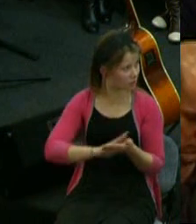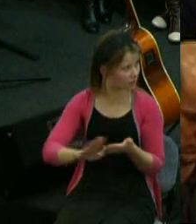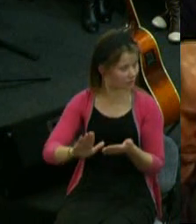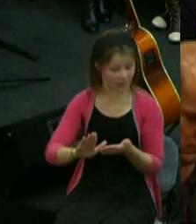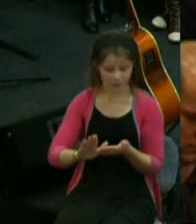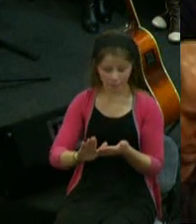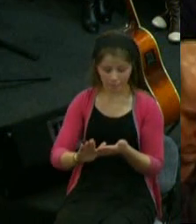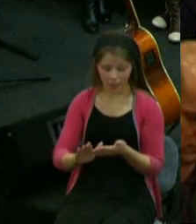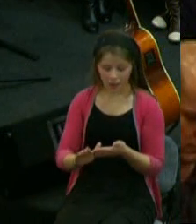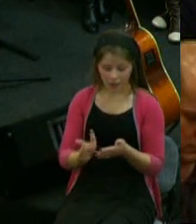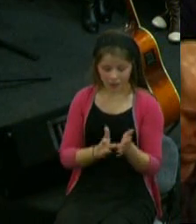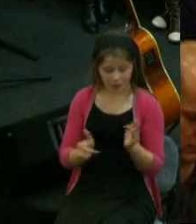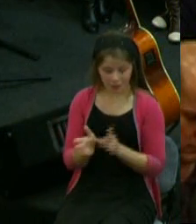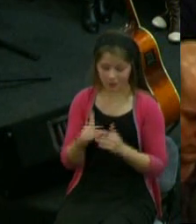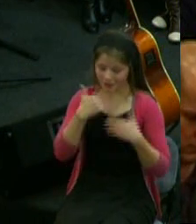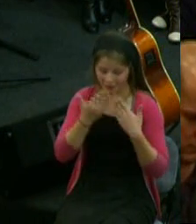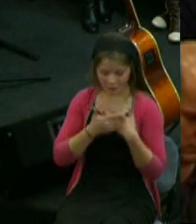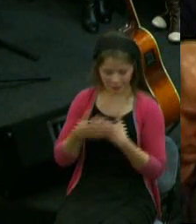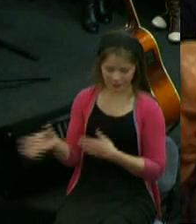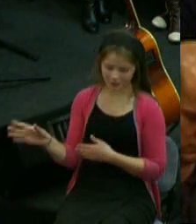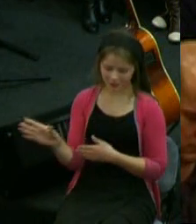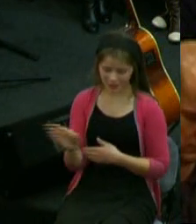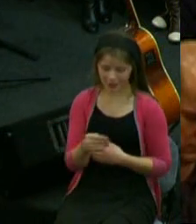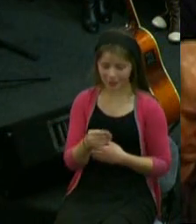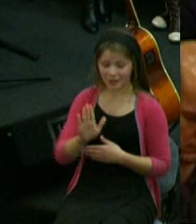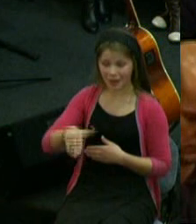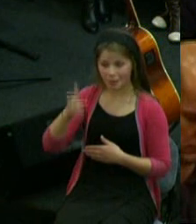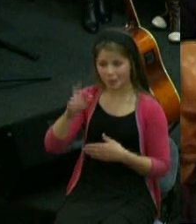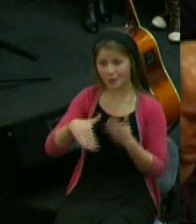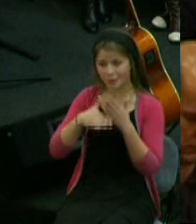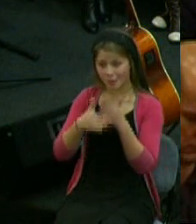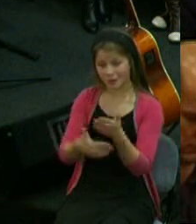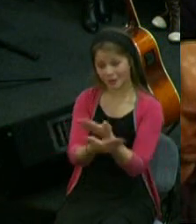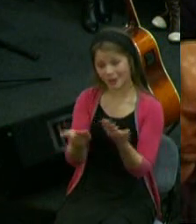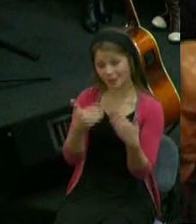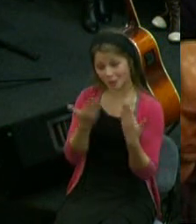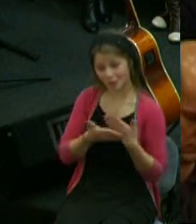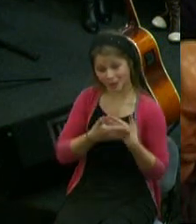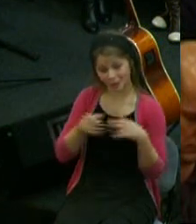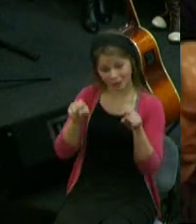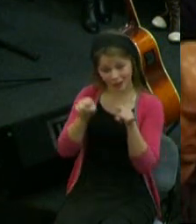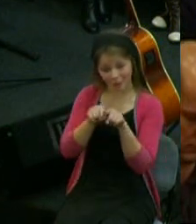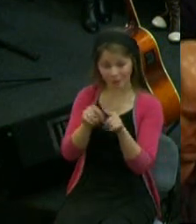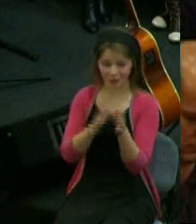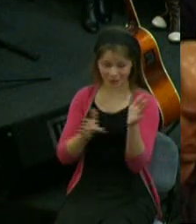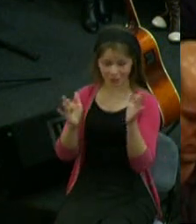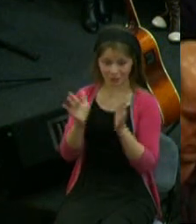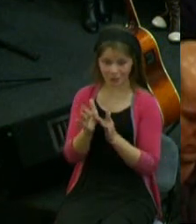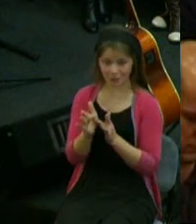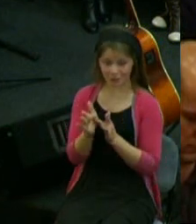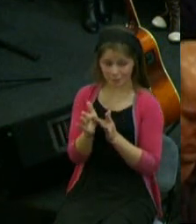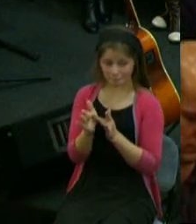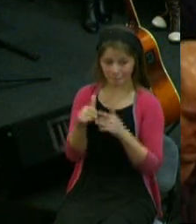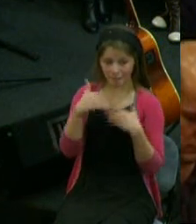Ісус, Він любив, і Він любив. Хай Бог поможе нам любити, брати і сестри, як любив Ісус. Проявляти любов до